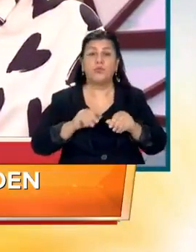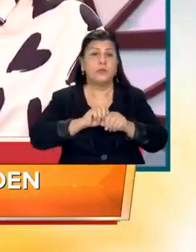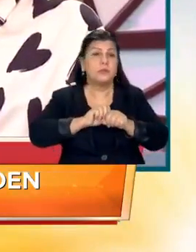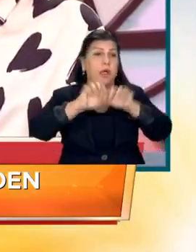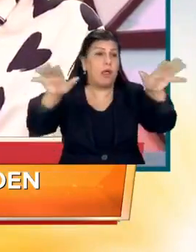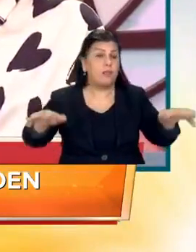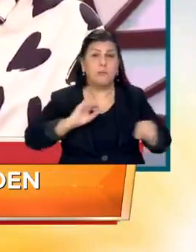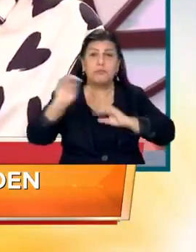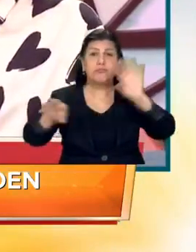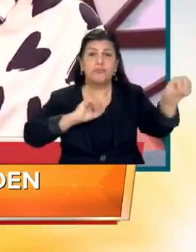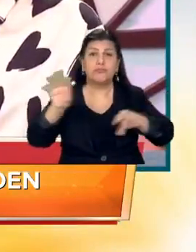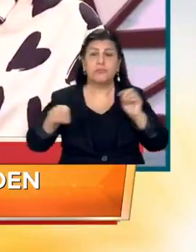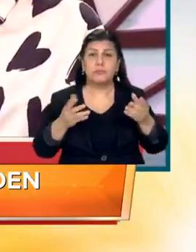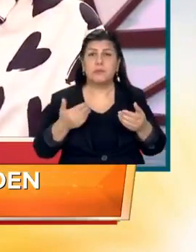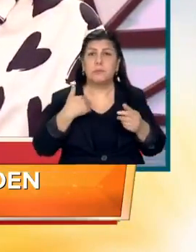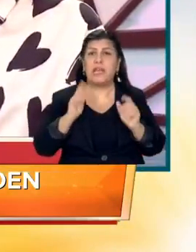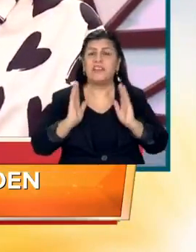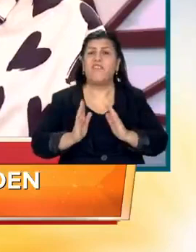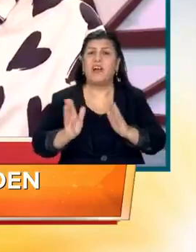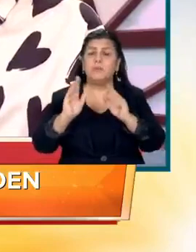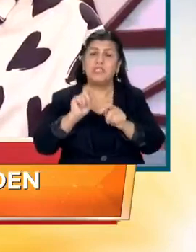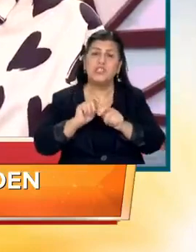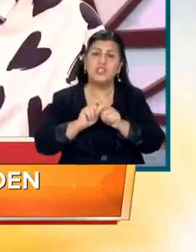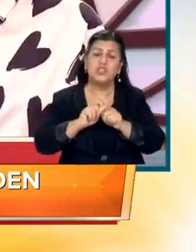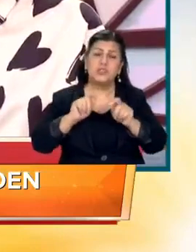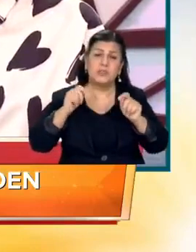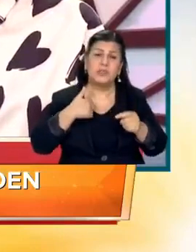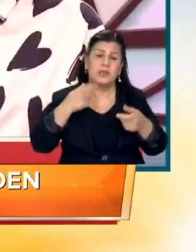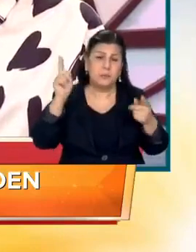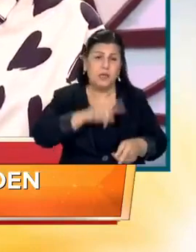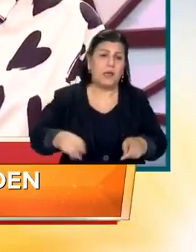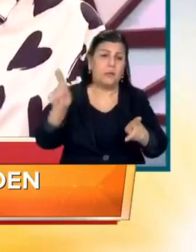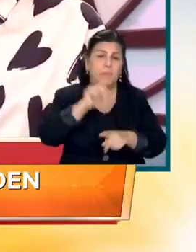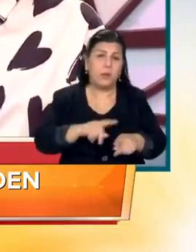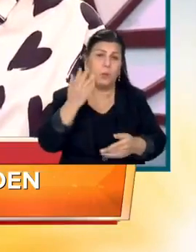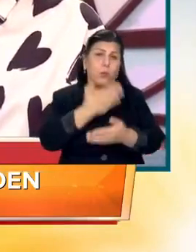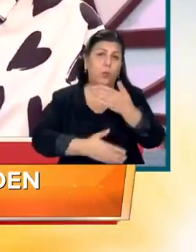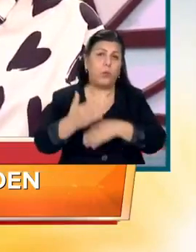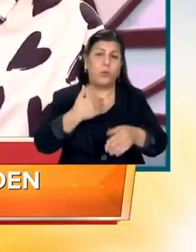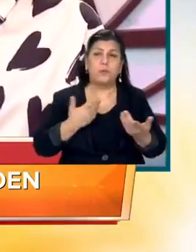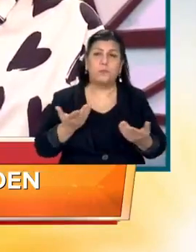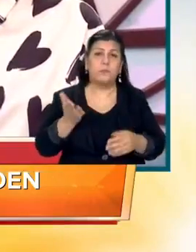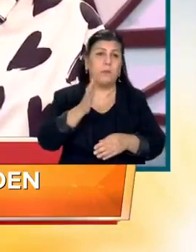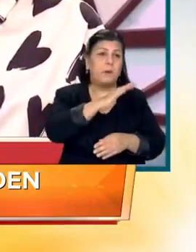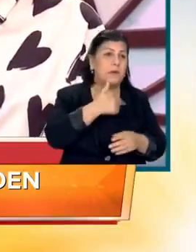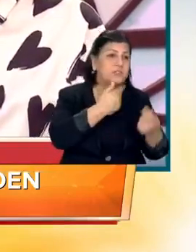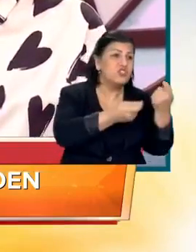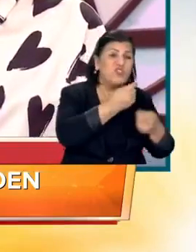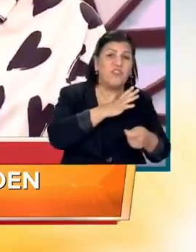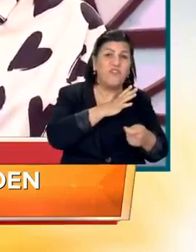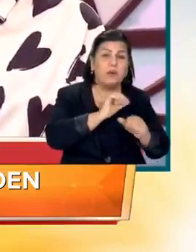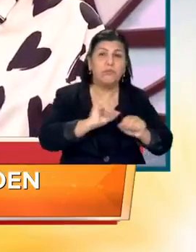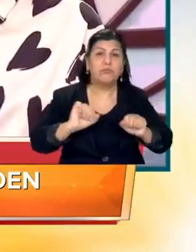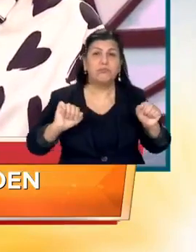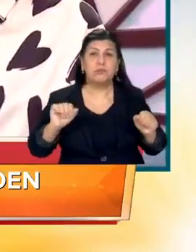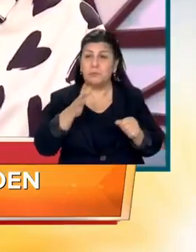dağınıklık beni sürekli iş yap şu anda bırakıyor Bu da başka şeyler yapmama engelliyor